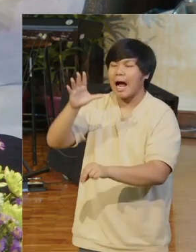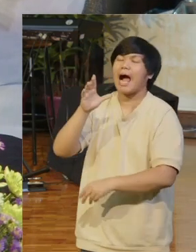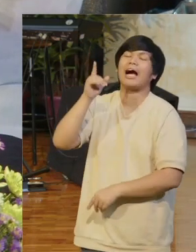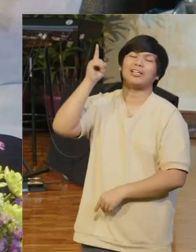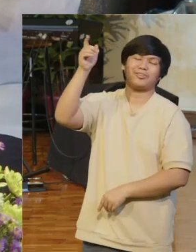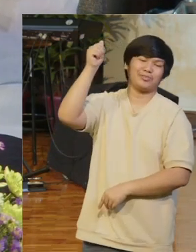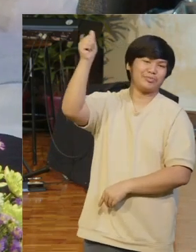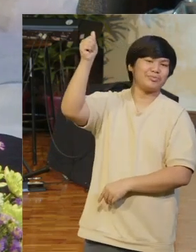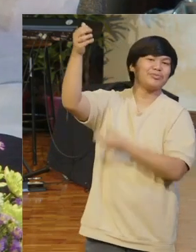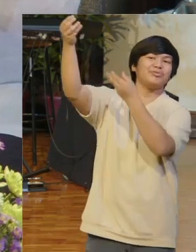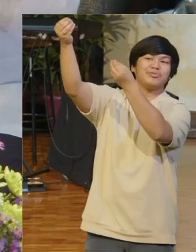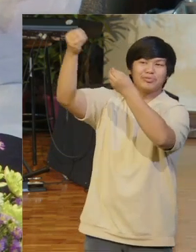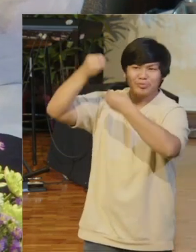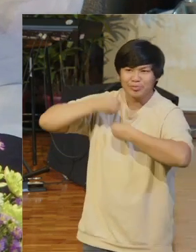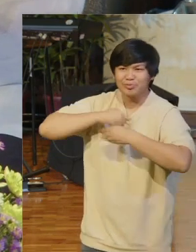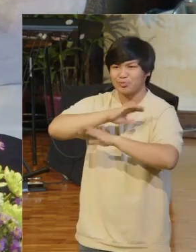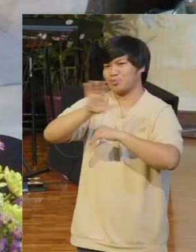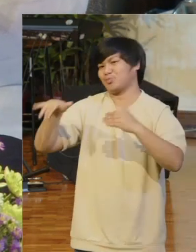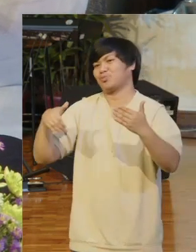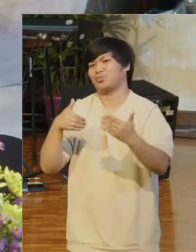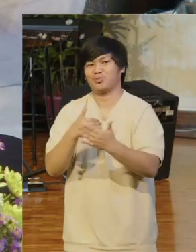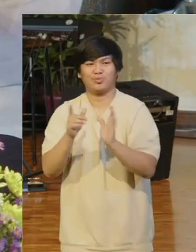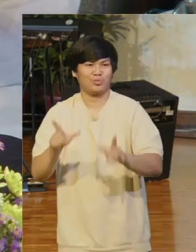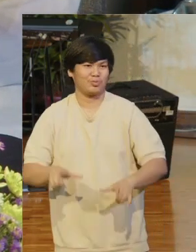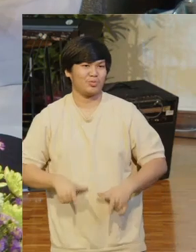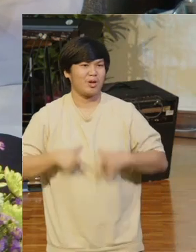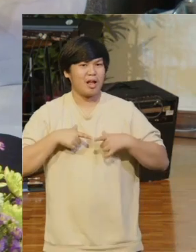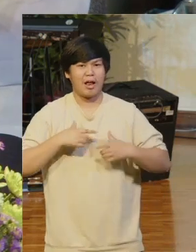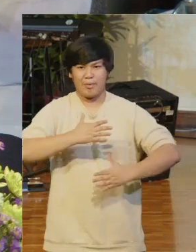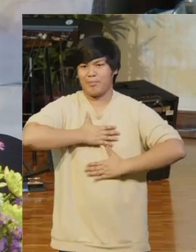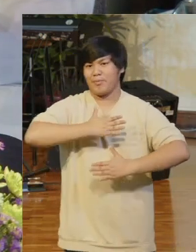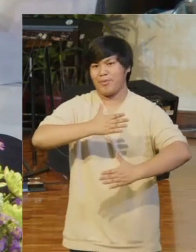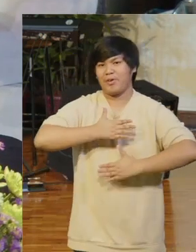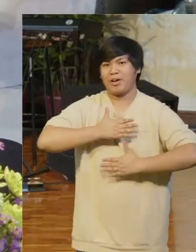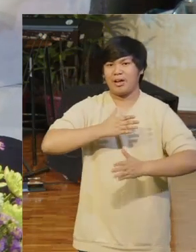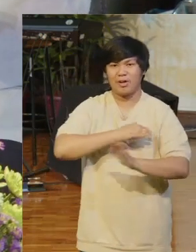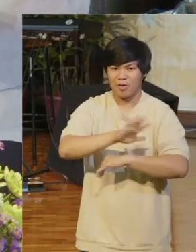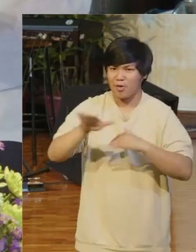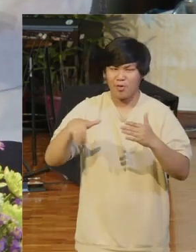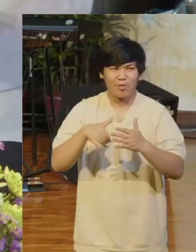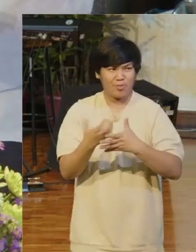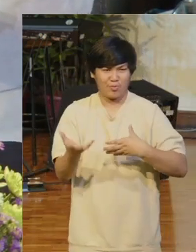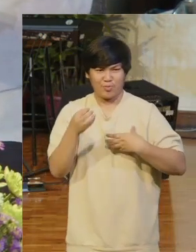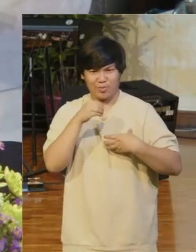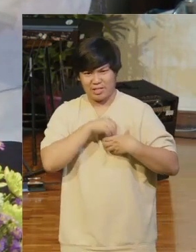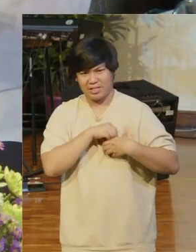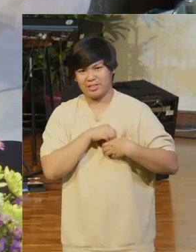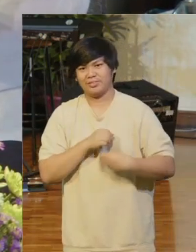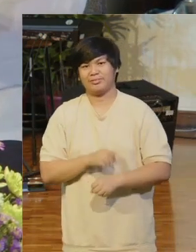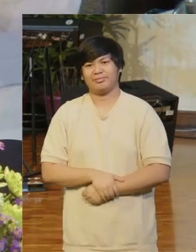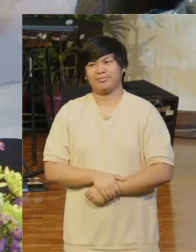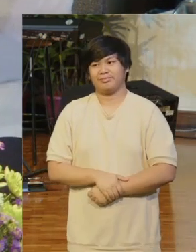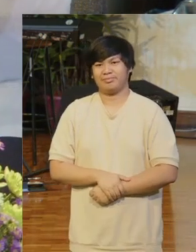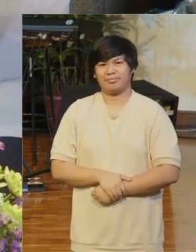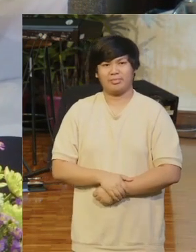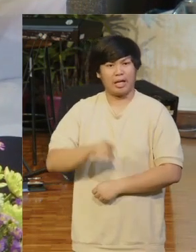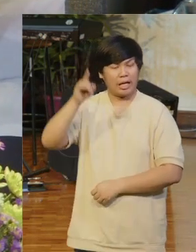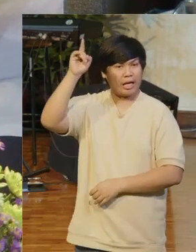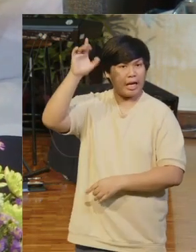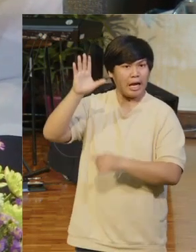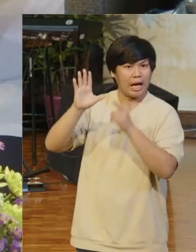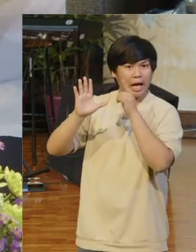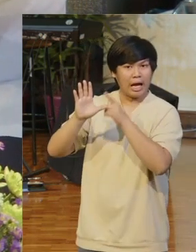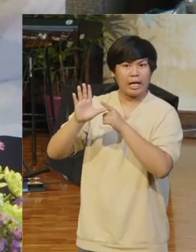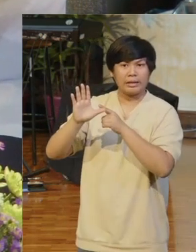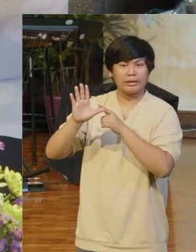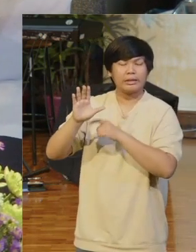gives to all mankind life and breath and everything. Ang ating Diyos, hindi po tayo